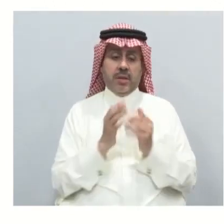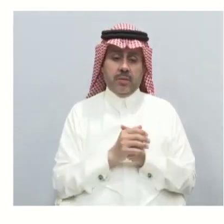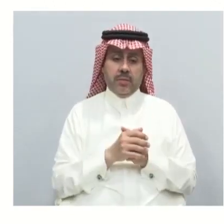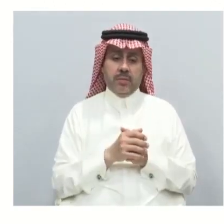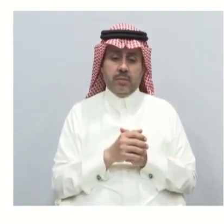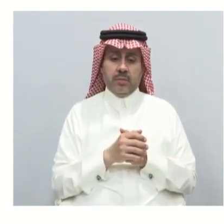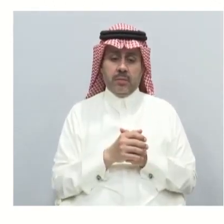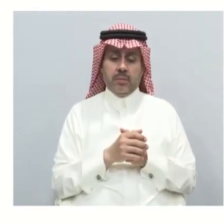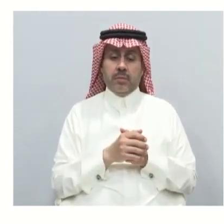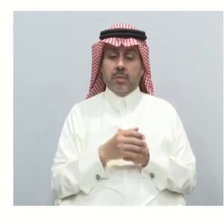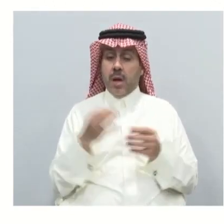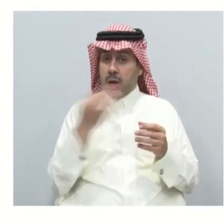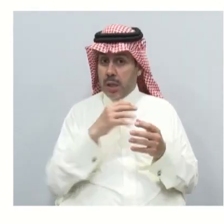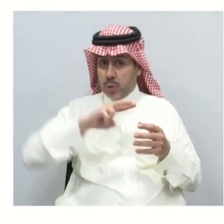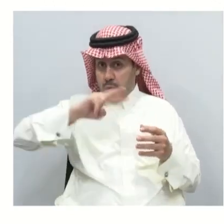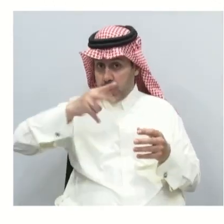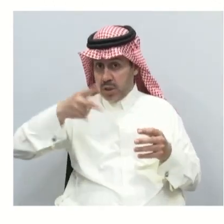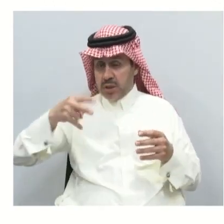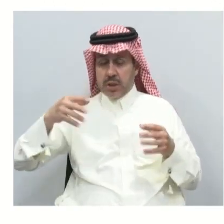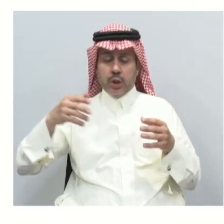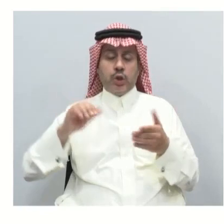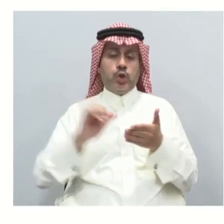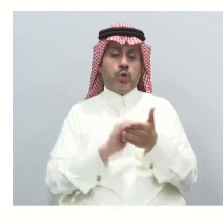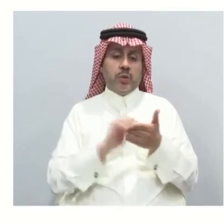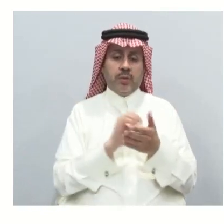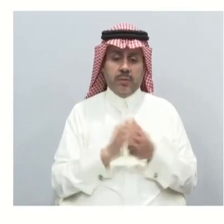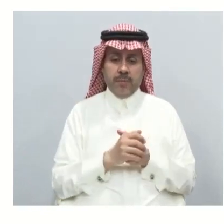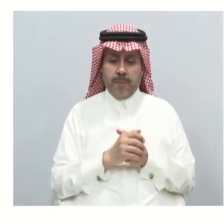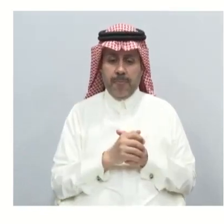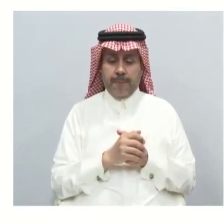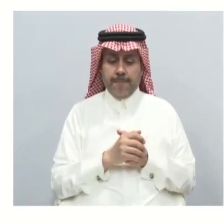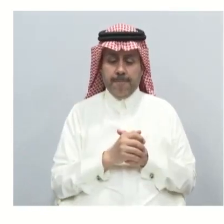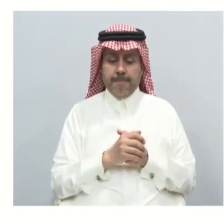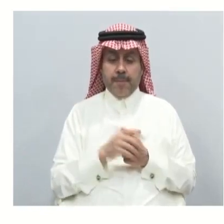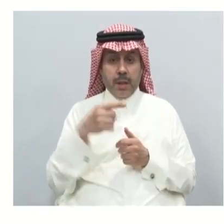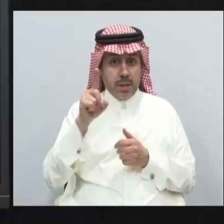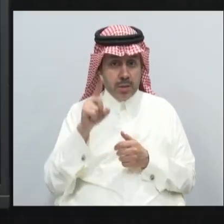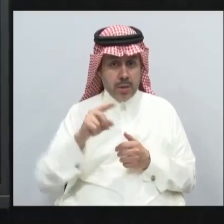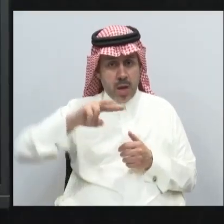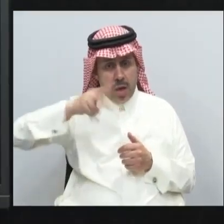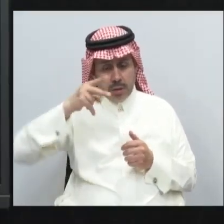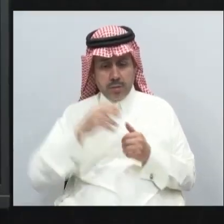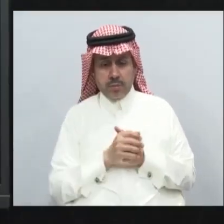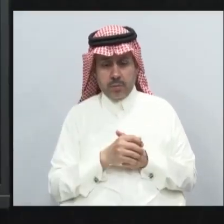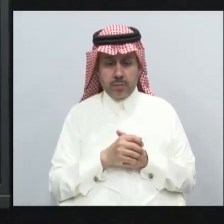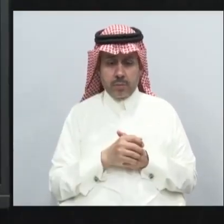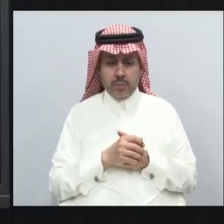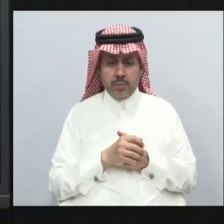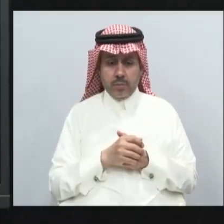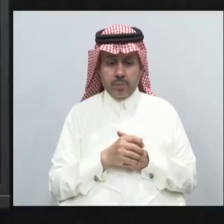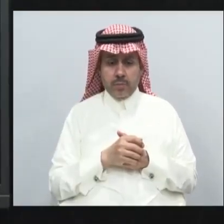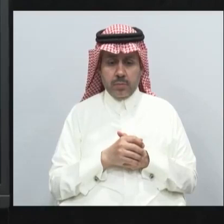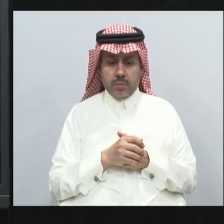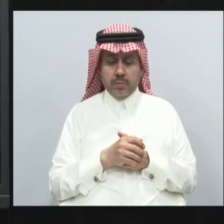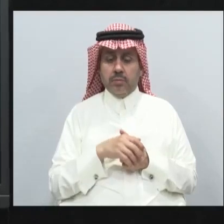الكلمات هي منافيه للشروط فنذكر شرط مثل هذا الشرط مثلا الصدق فما رايكم ما الذي ينافي